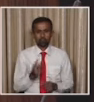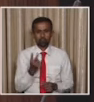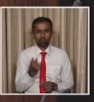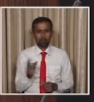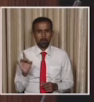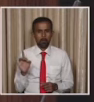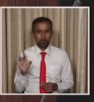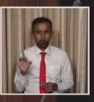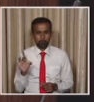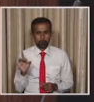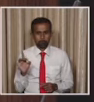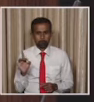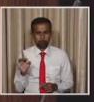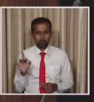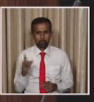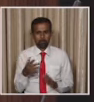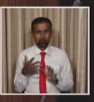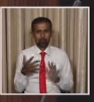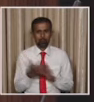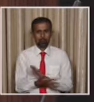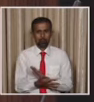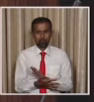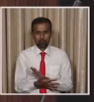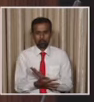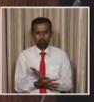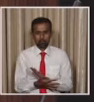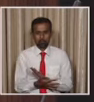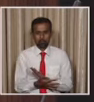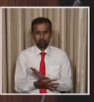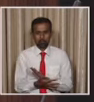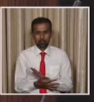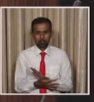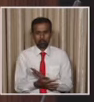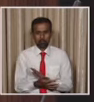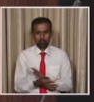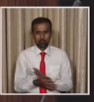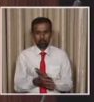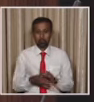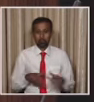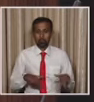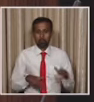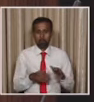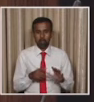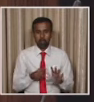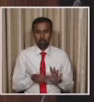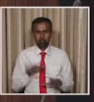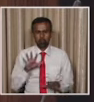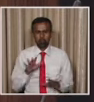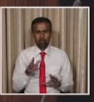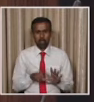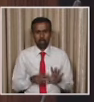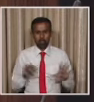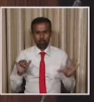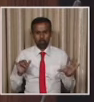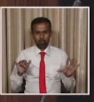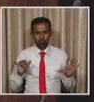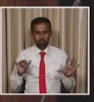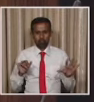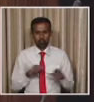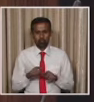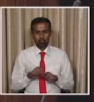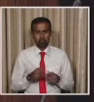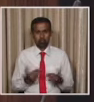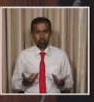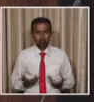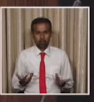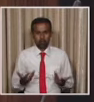2015 වෙච්ච මිස්ටේක් එකක්. ඒකෙන් ඇතුළට රින්ගන්ඩත් බැලුවා මුලදී අවුරුදු 5 අවුරුදු 6 කියලා. ඒක කරන්න